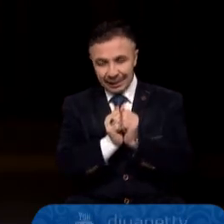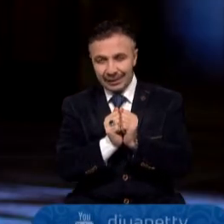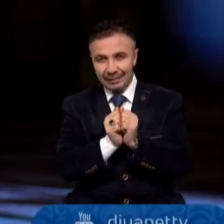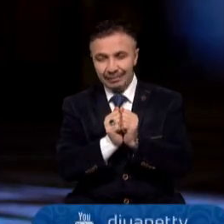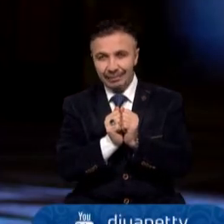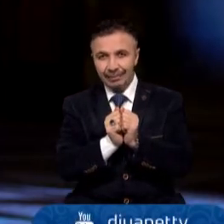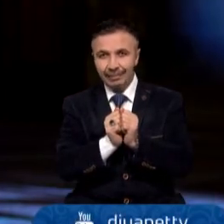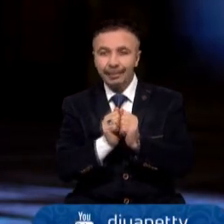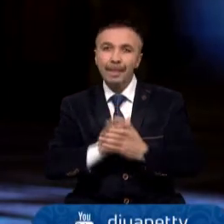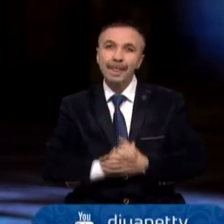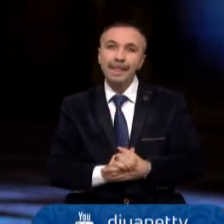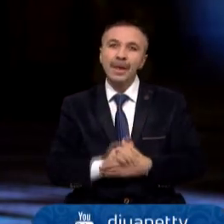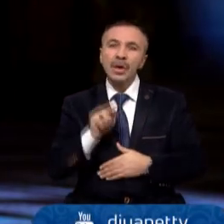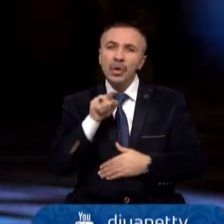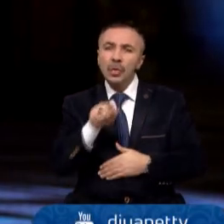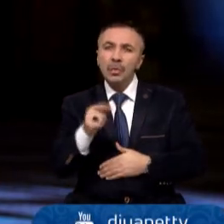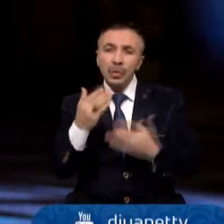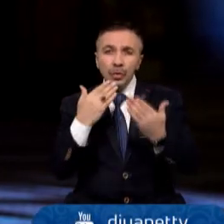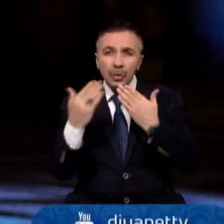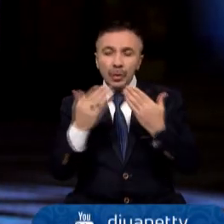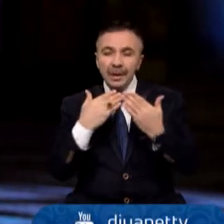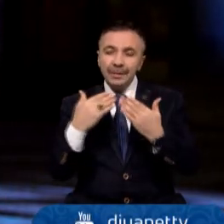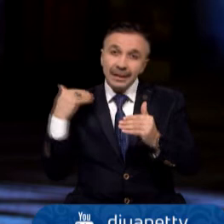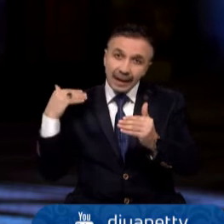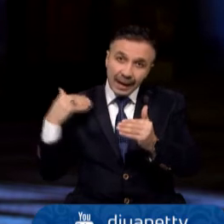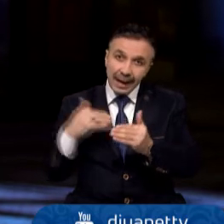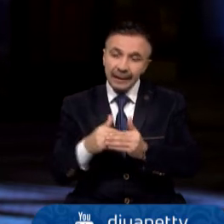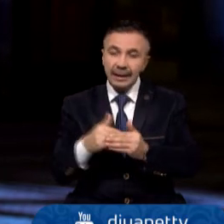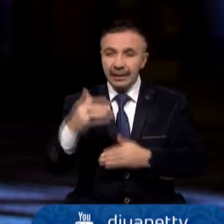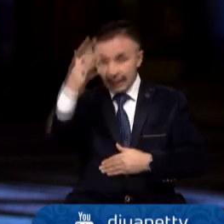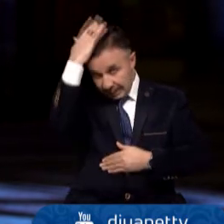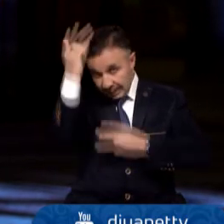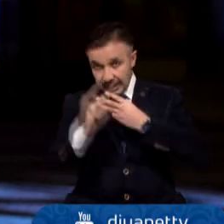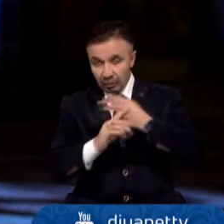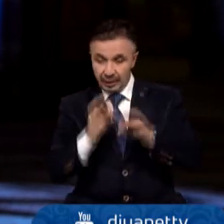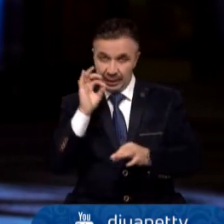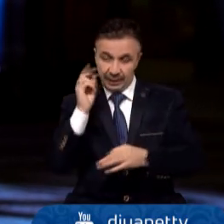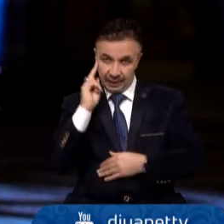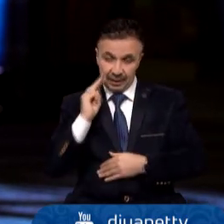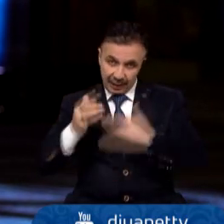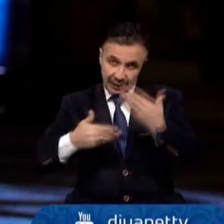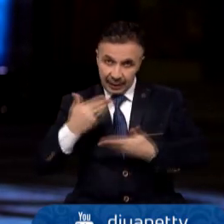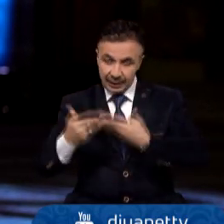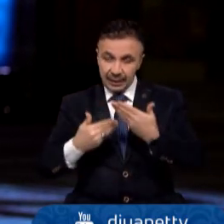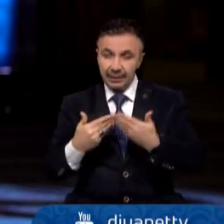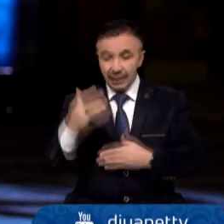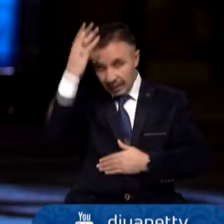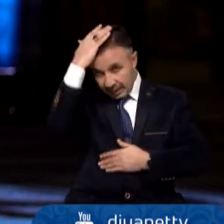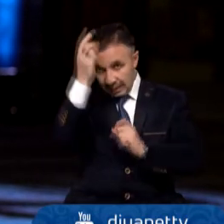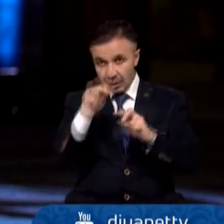çalışıyoruz Bu sohbetimize kadar Hz Ebubekir efendimiz anlattık